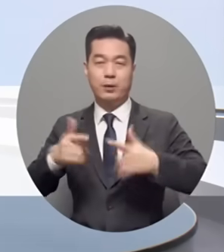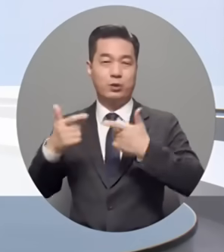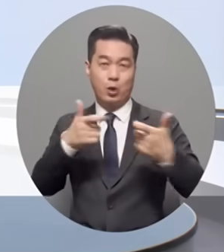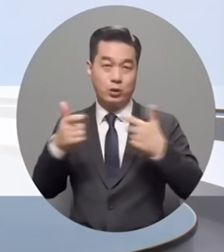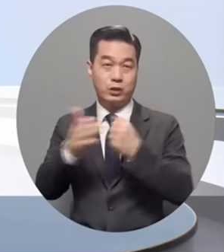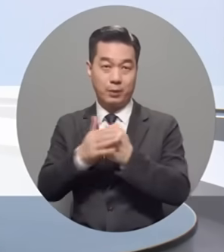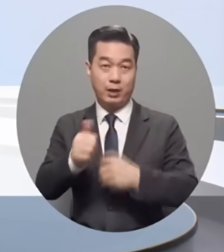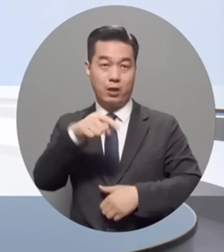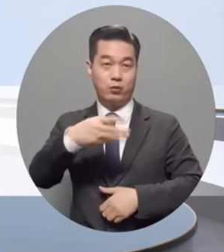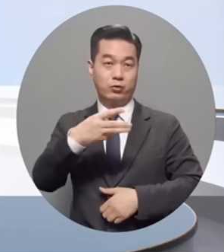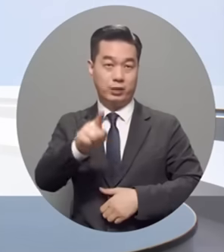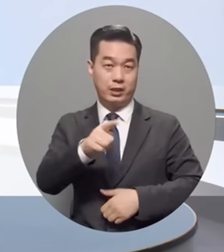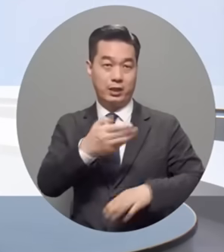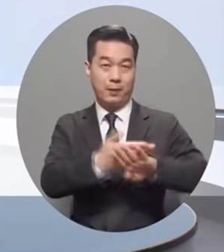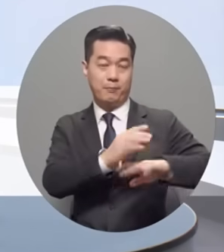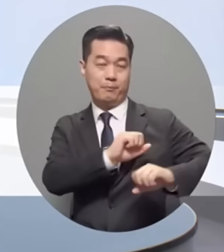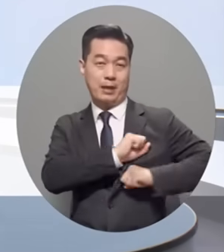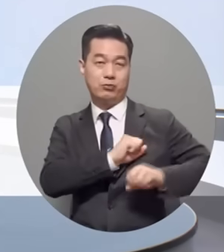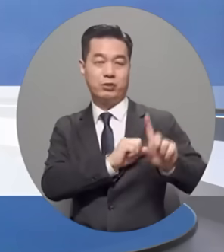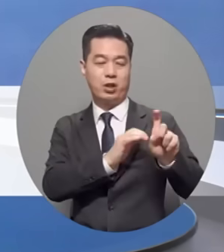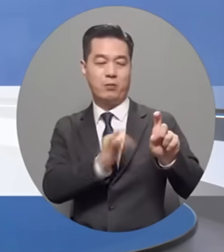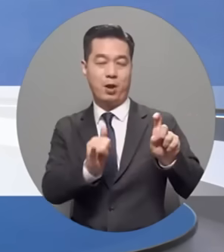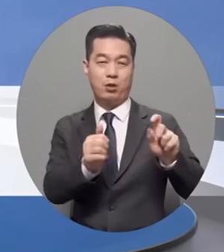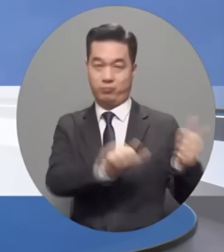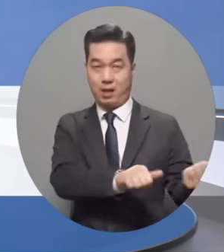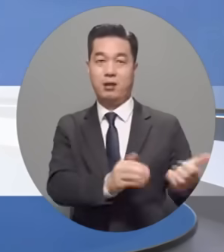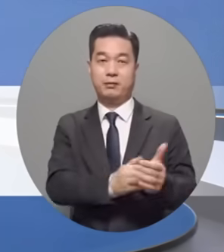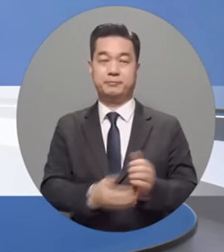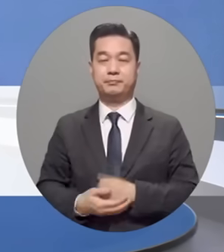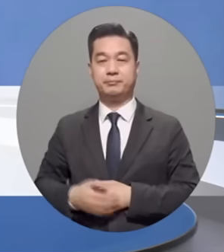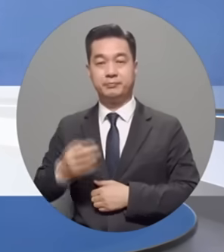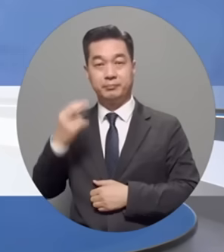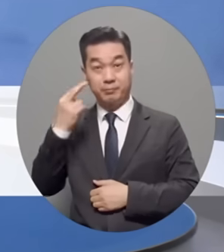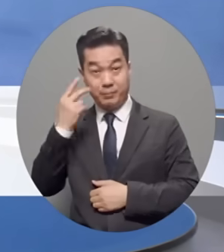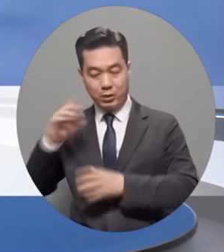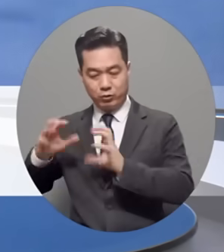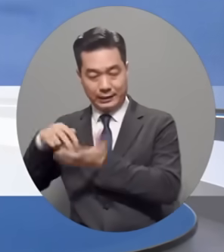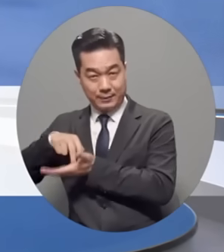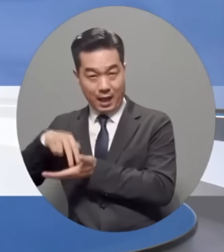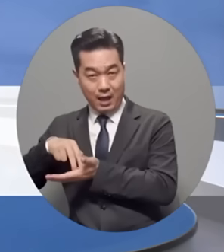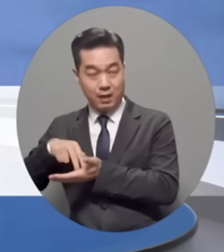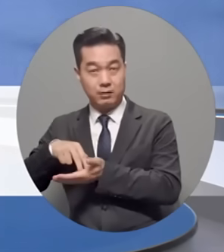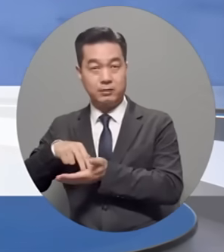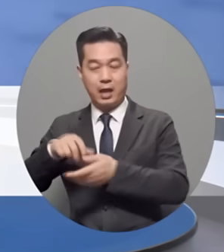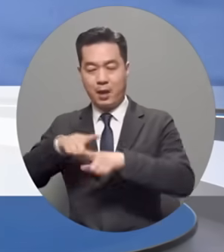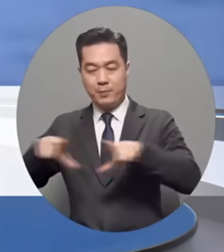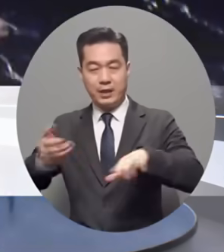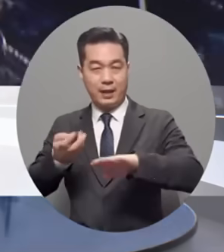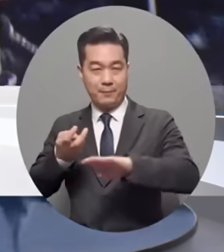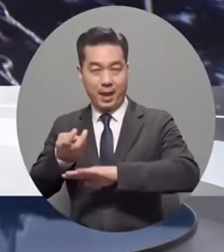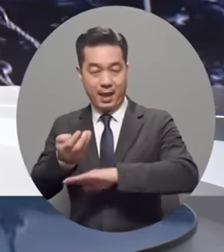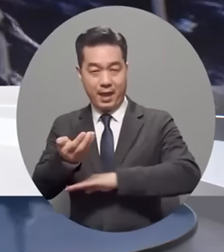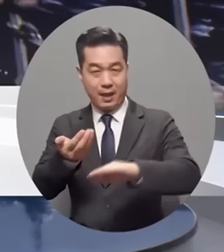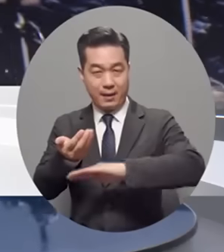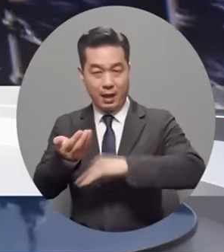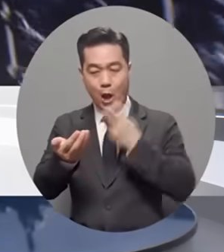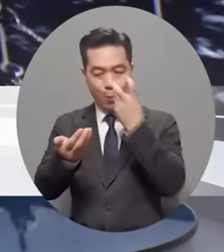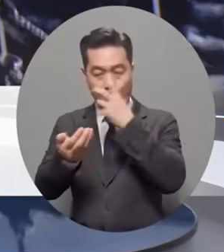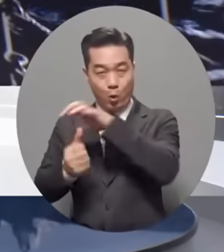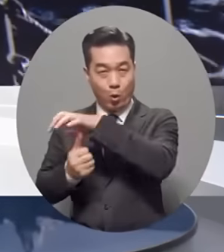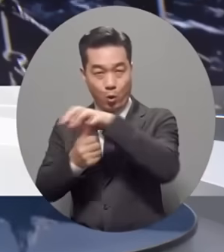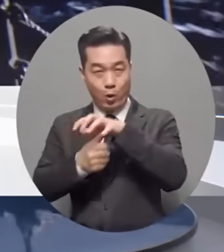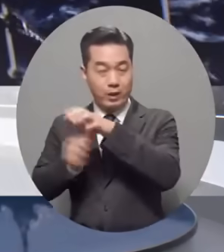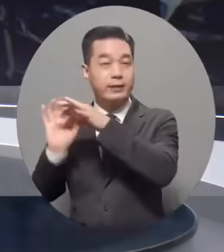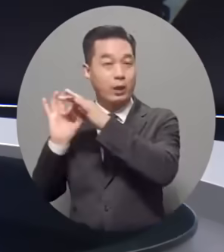후티 반군 10명이 사망했습니다. 미국은 홍해를 지나는 민간 선박에 대한 보호를 계속 이어가겠다고 밝혔습니다. 이